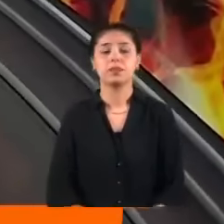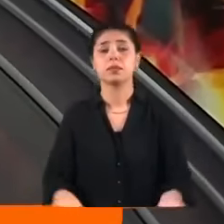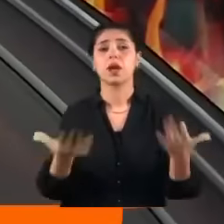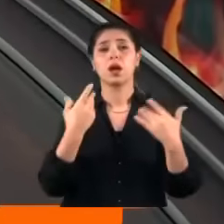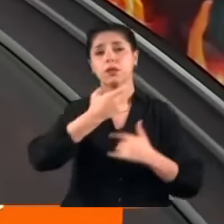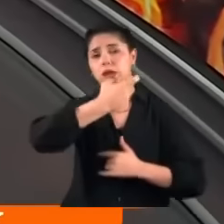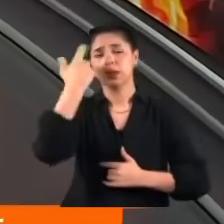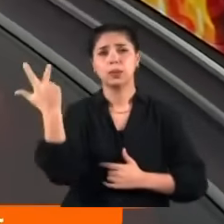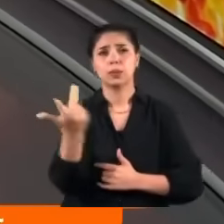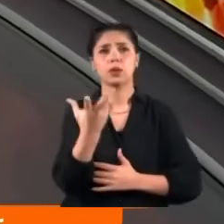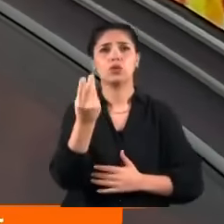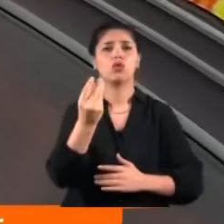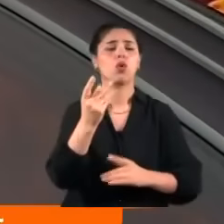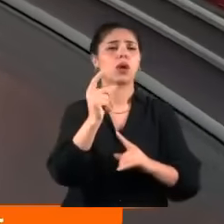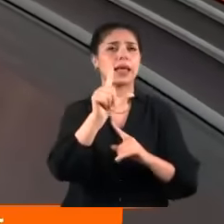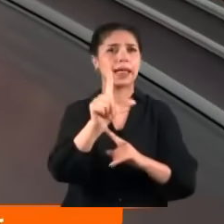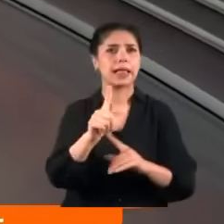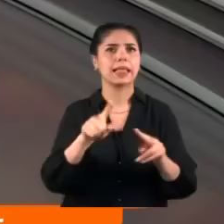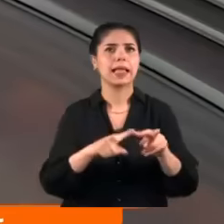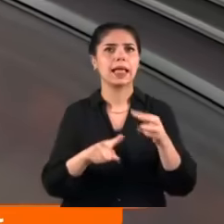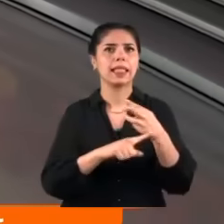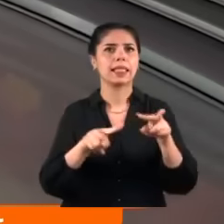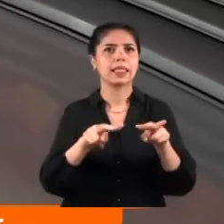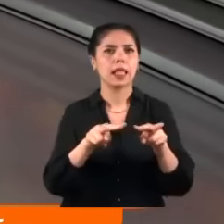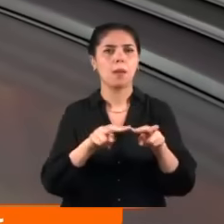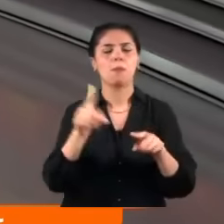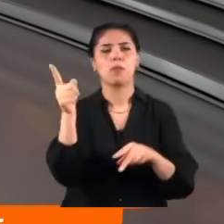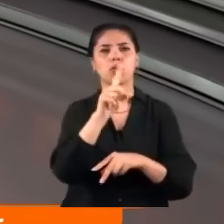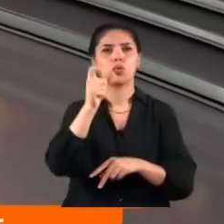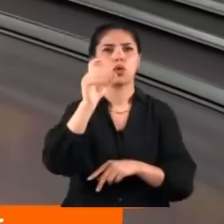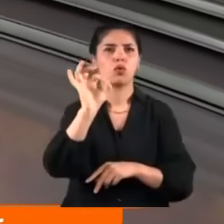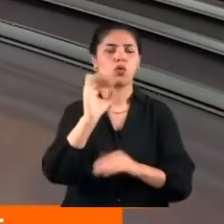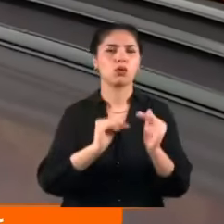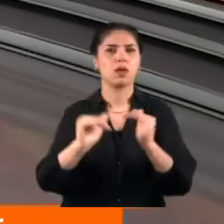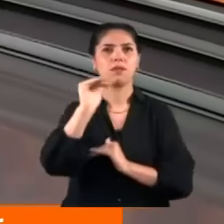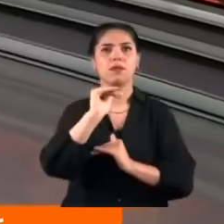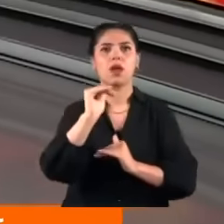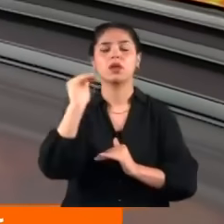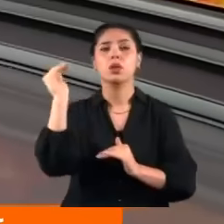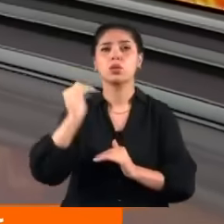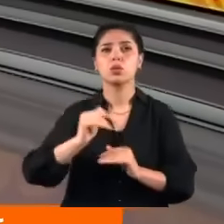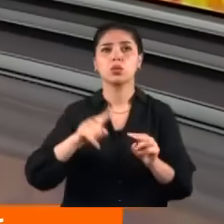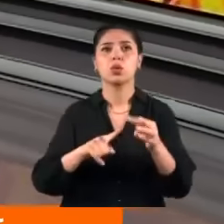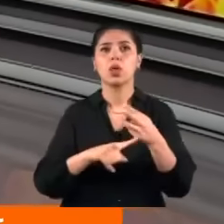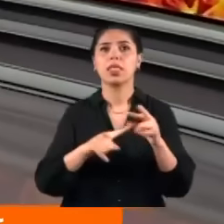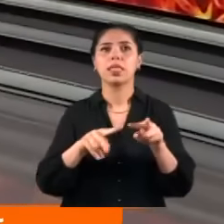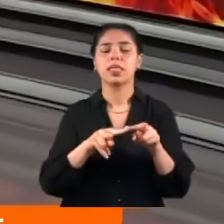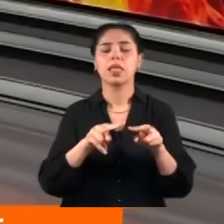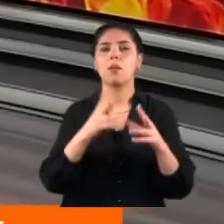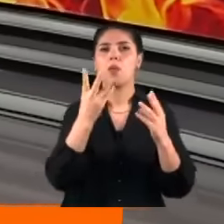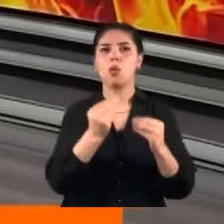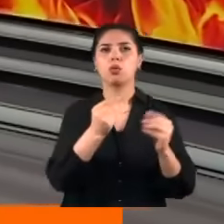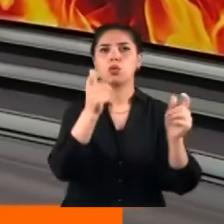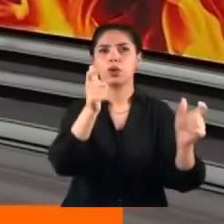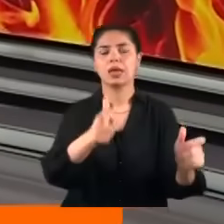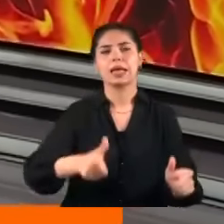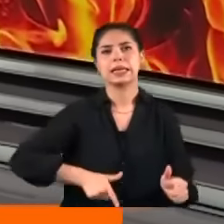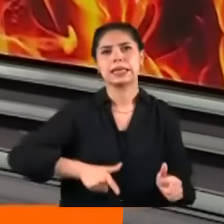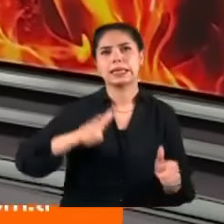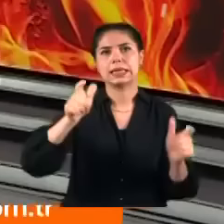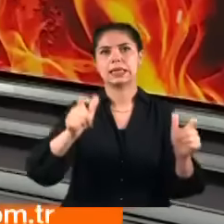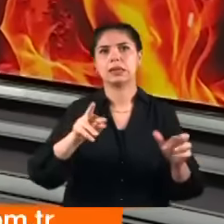Havalar kavurucu, birçok ilde nem oranı %90'ın üzerinde seyrediyor. Tabii düşük nemin etkili olduğu bölgeler de var, tıpkı İzmir